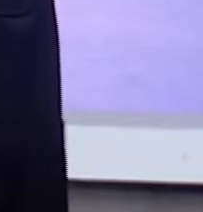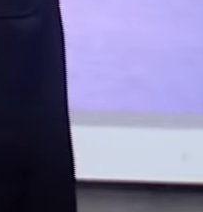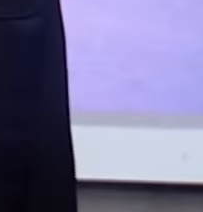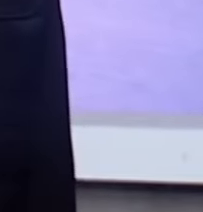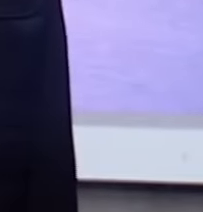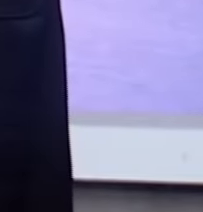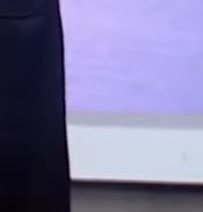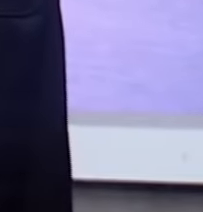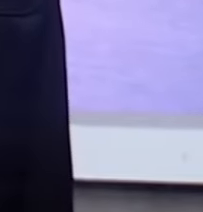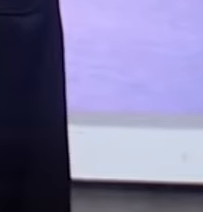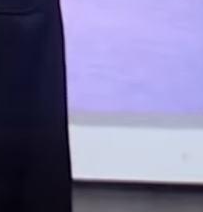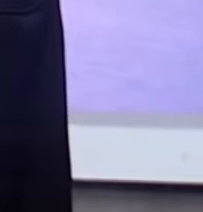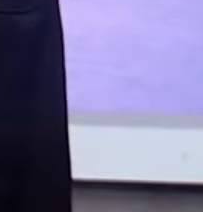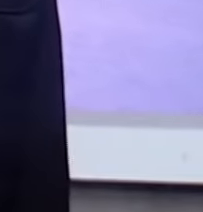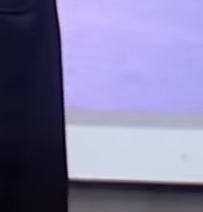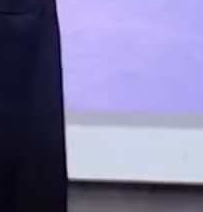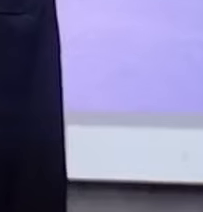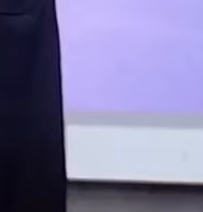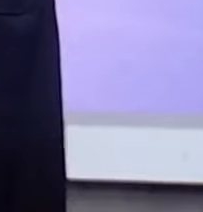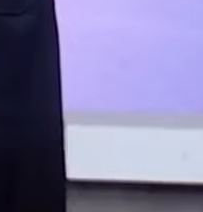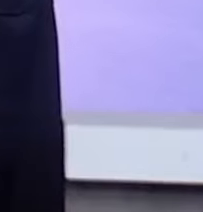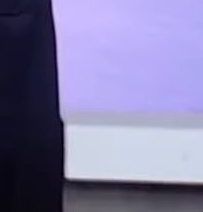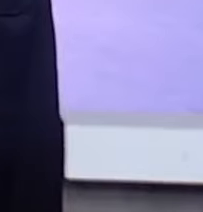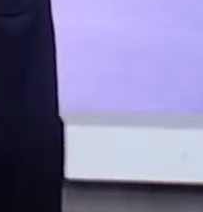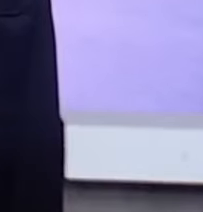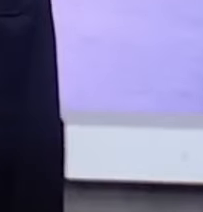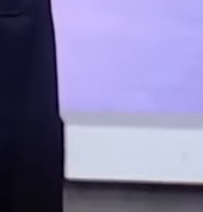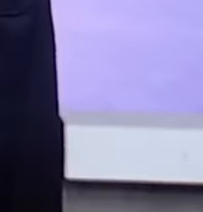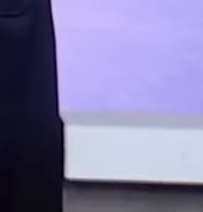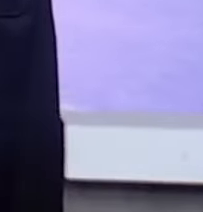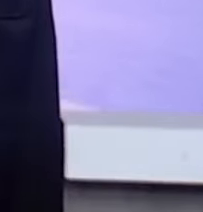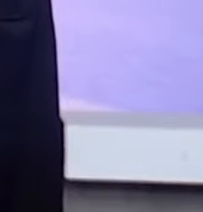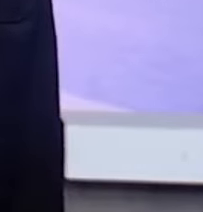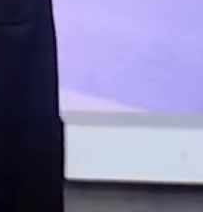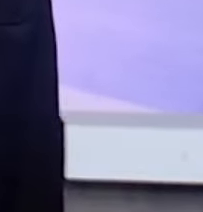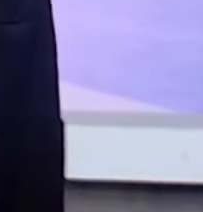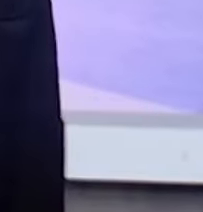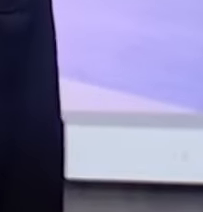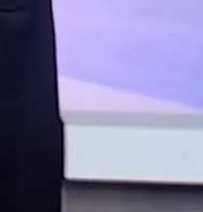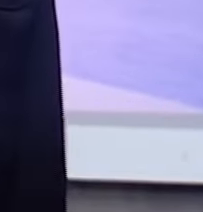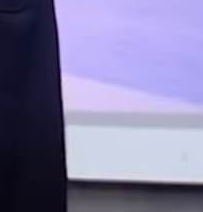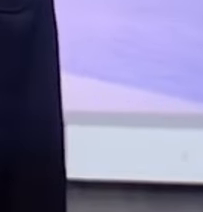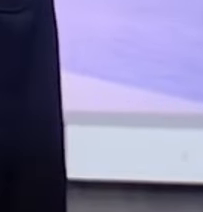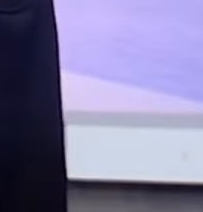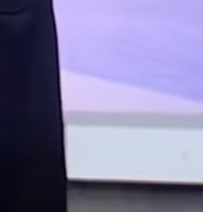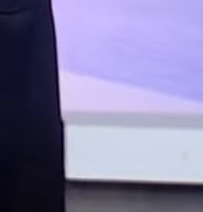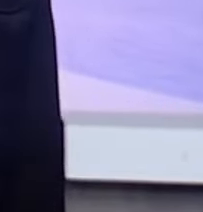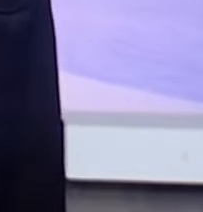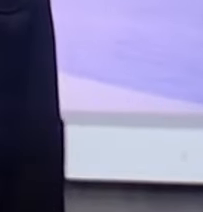maging saksi. Mag-subscribe sa GMA Integrated News sa YouTube at para sa mga kapuso abroad,